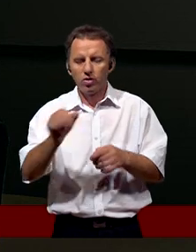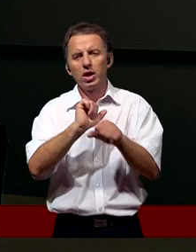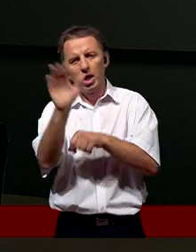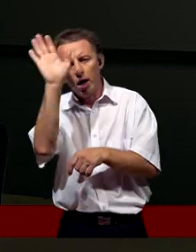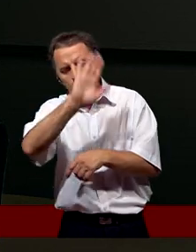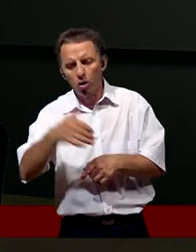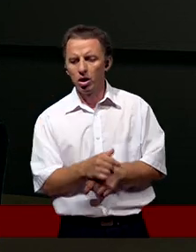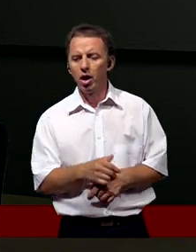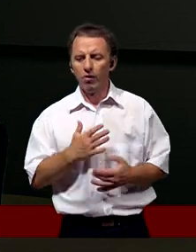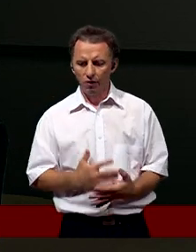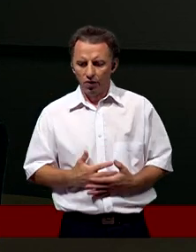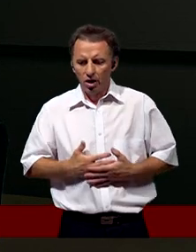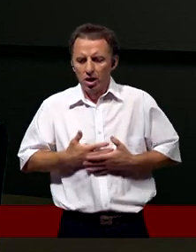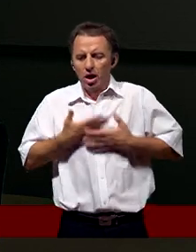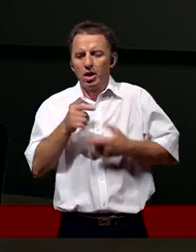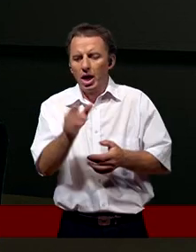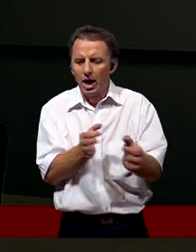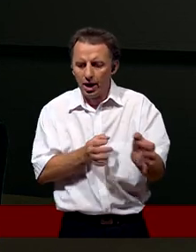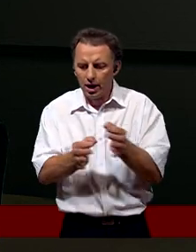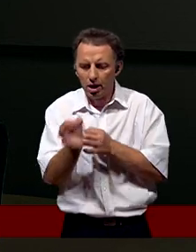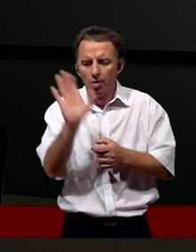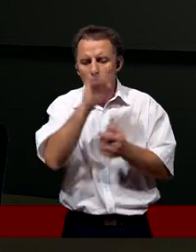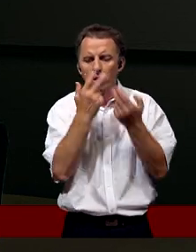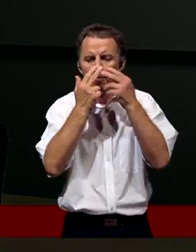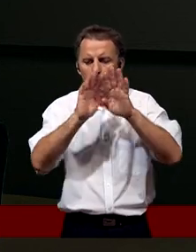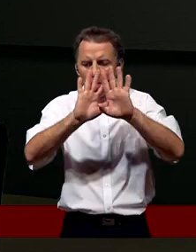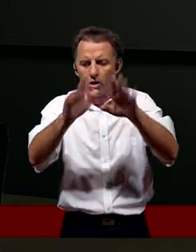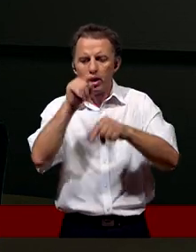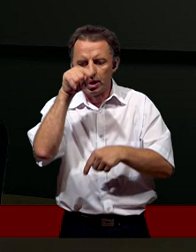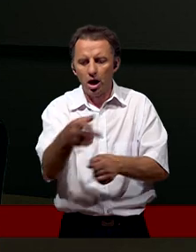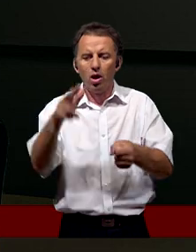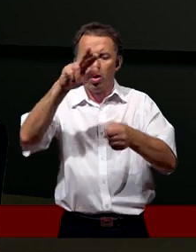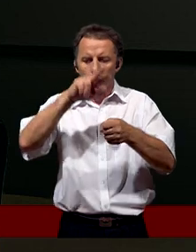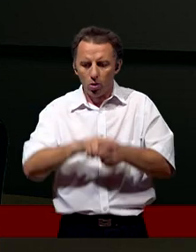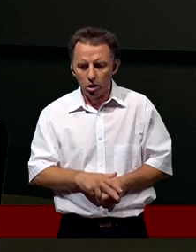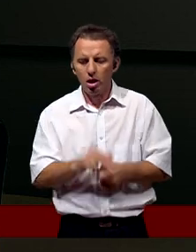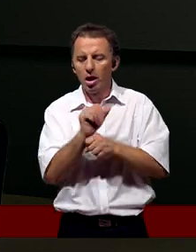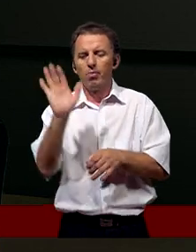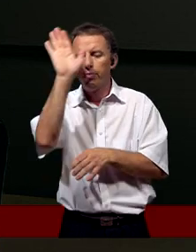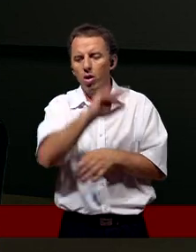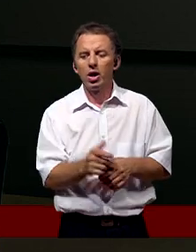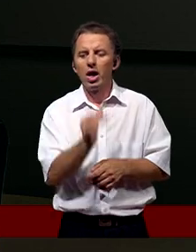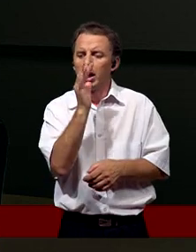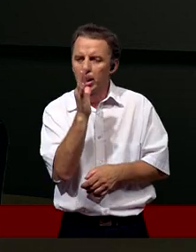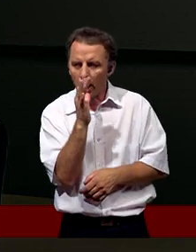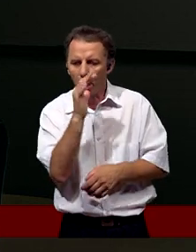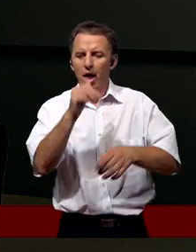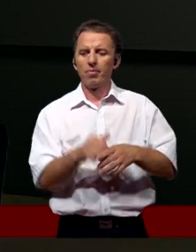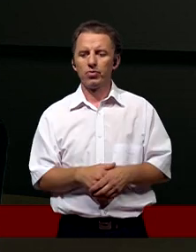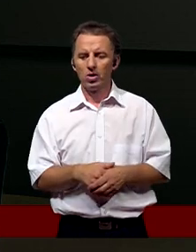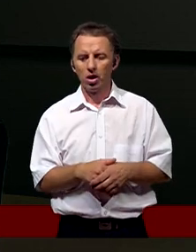Bóg. I mi się wydaje, że właśnie w tej historii Pan pokazał siebie jako ten, który nie jest tylko Bogiem